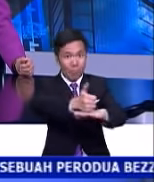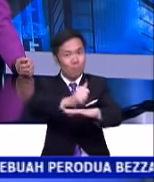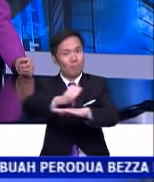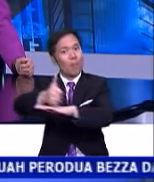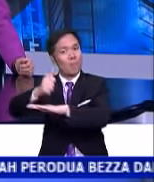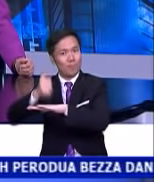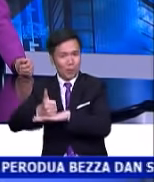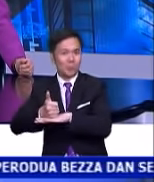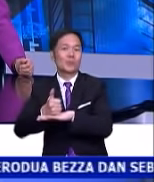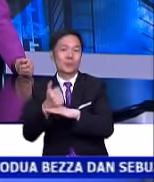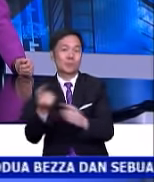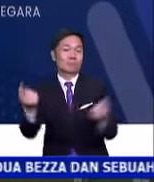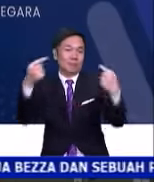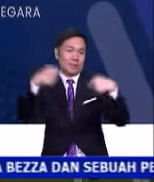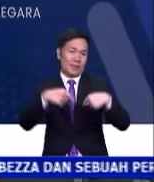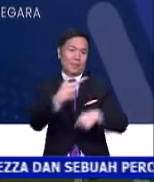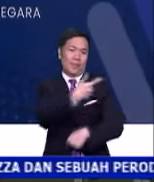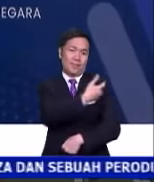vaksinasi.